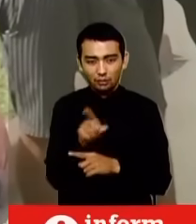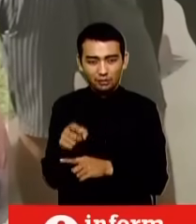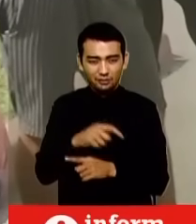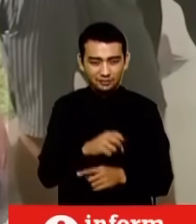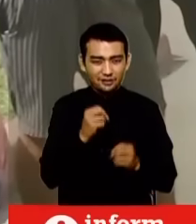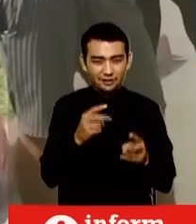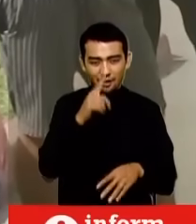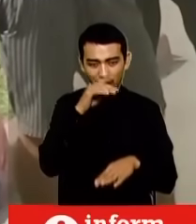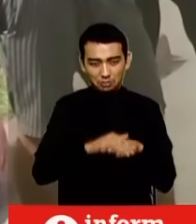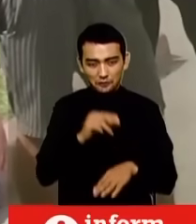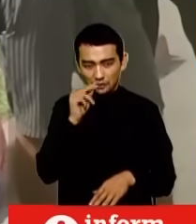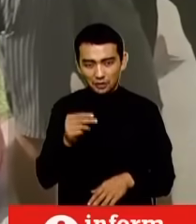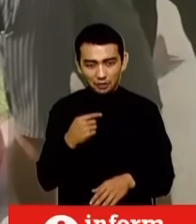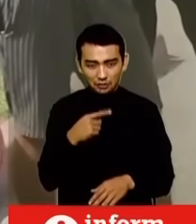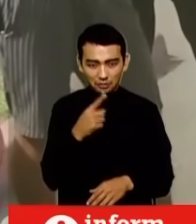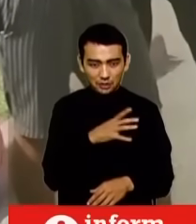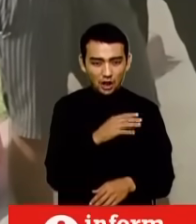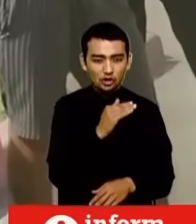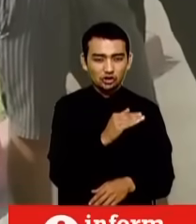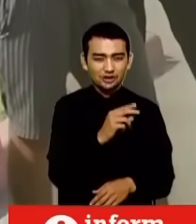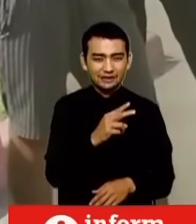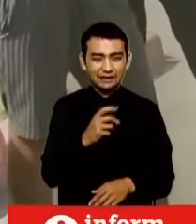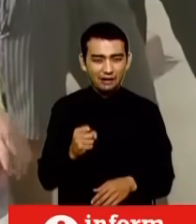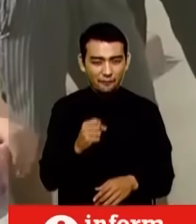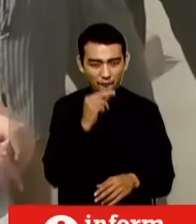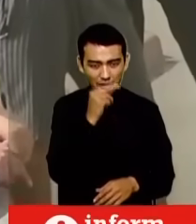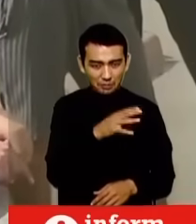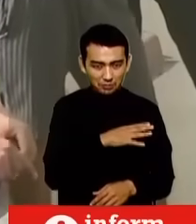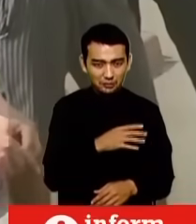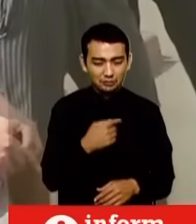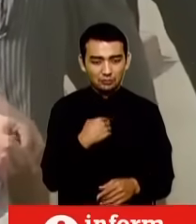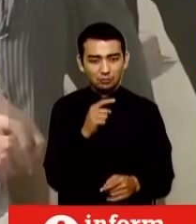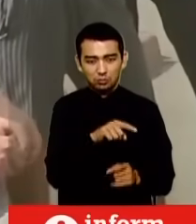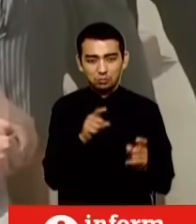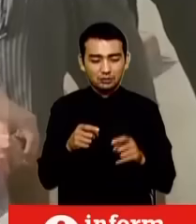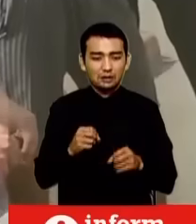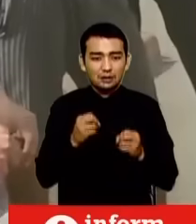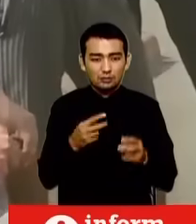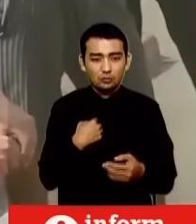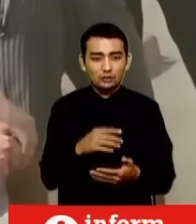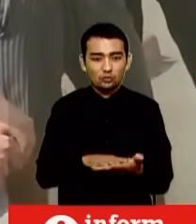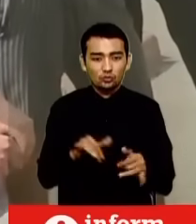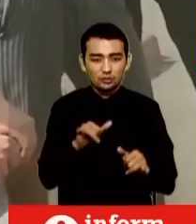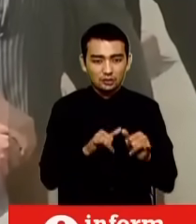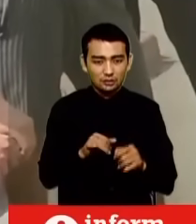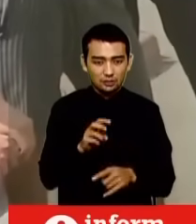барсақ, акимат виноват дейді. Мұнда барсақ, ЖКХ виноват дейді. Енді бізде футбол өтеді. Қайда енді? Қайда барамыз сонда?